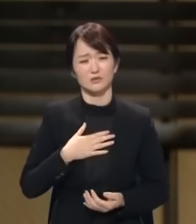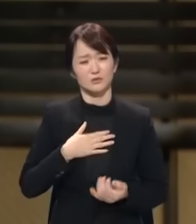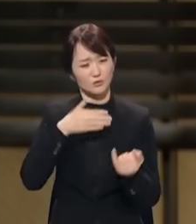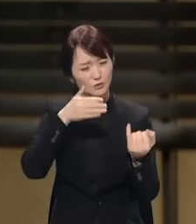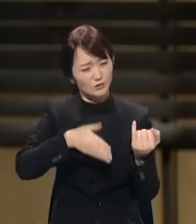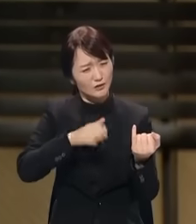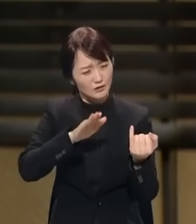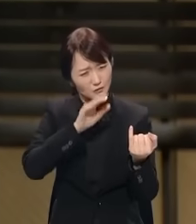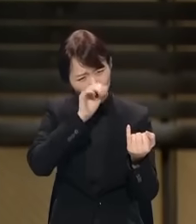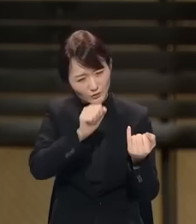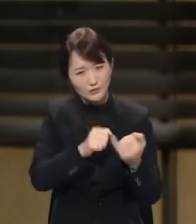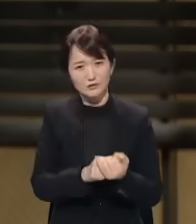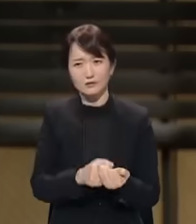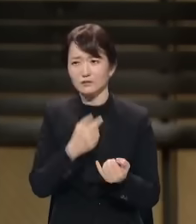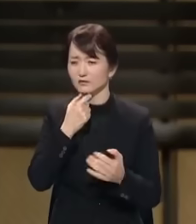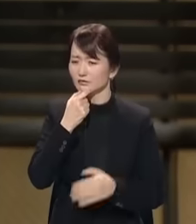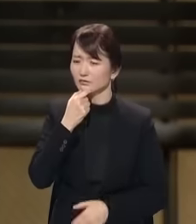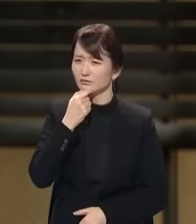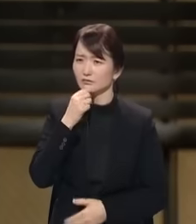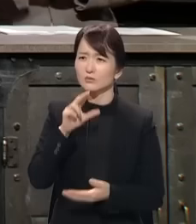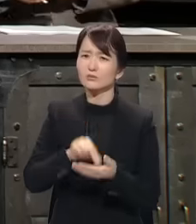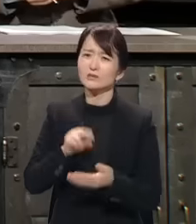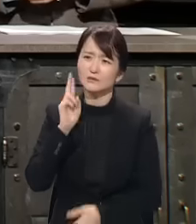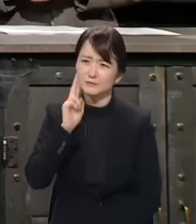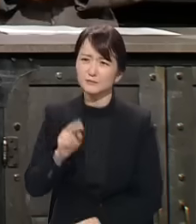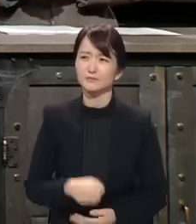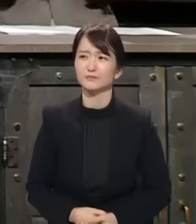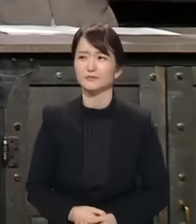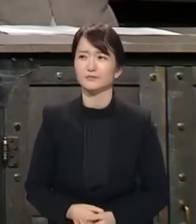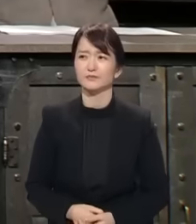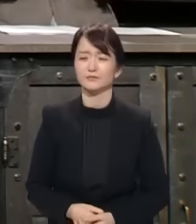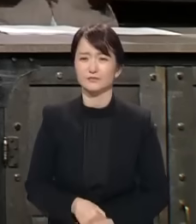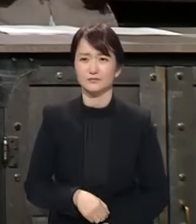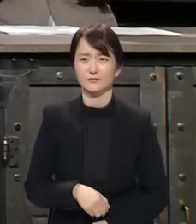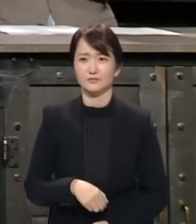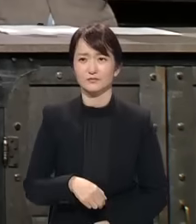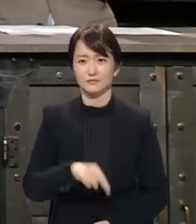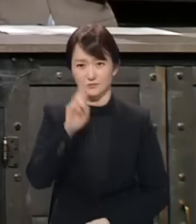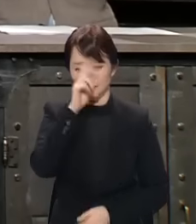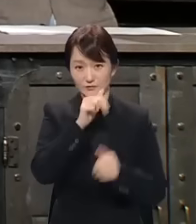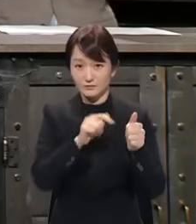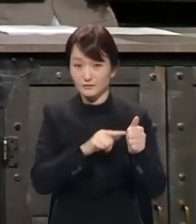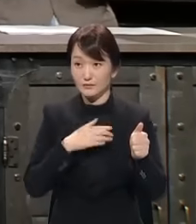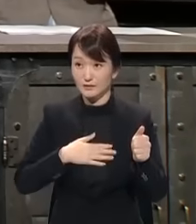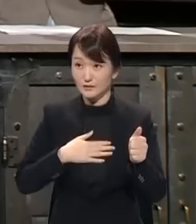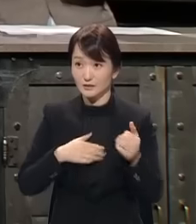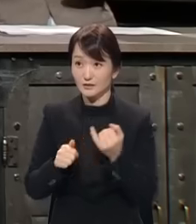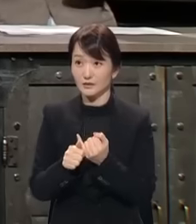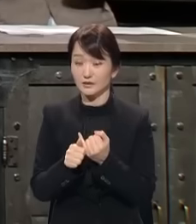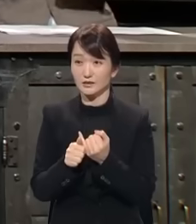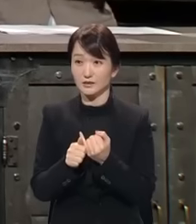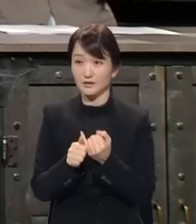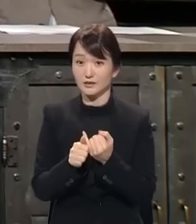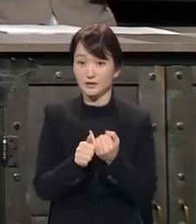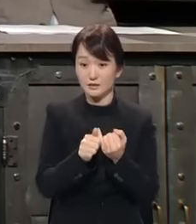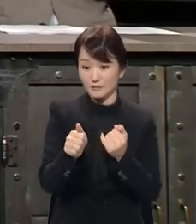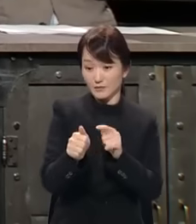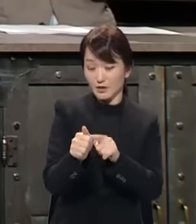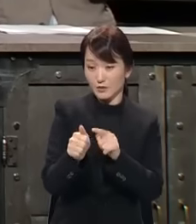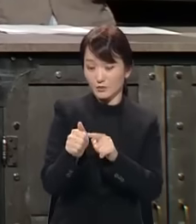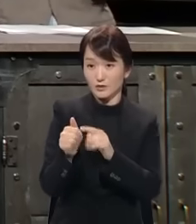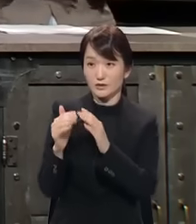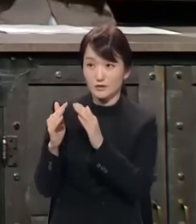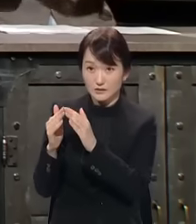이걸 거절했을 때 그 더 문제가 더 크지 않을까. 박 변호사가 알다시피 지금은 사실은 그 배우자인 남편의 집인 거고요.